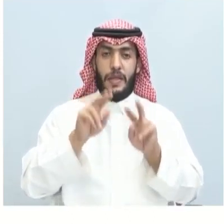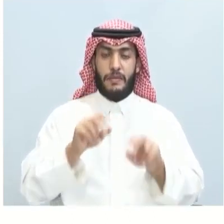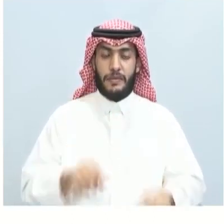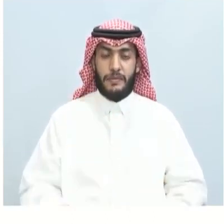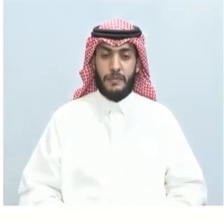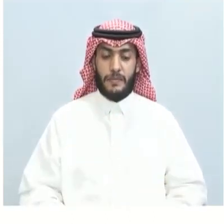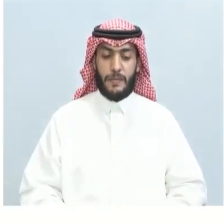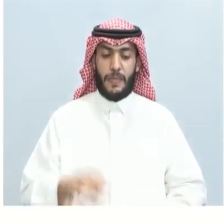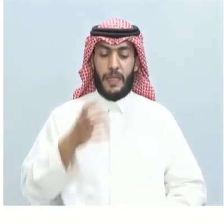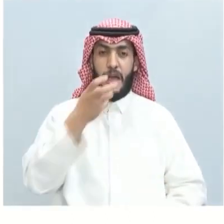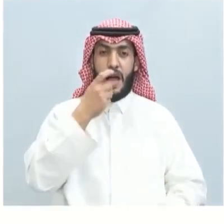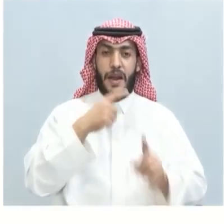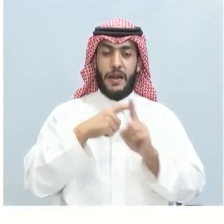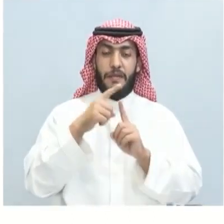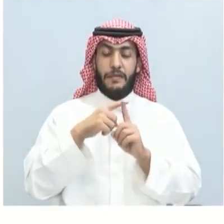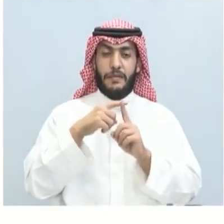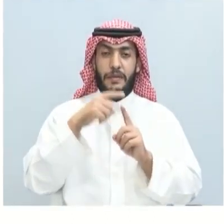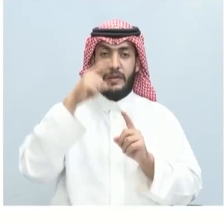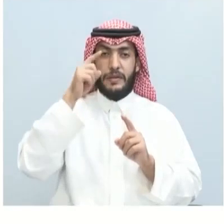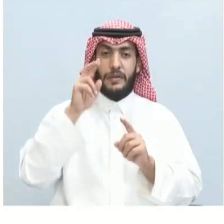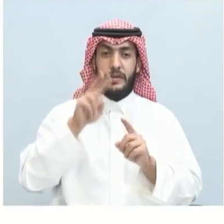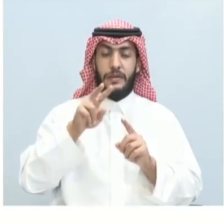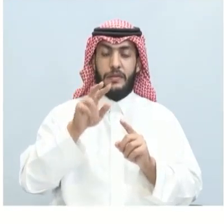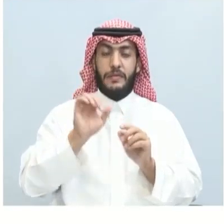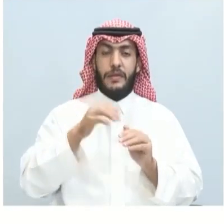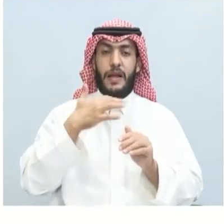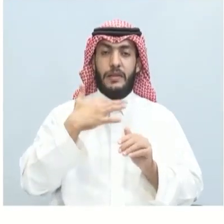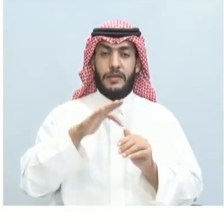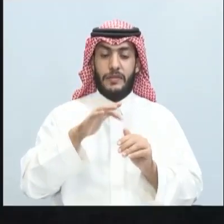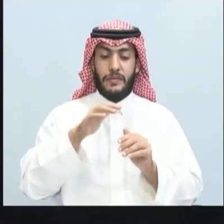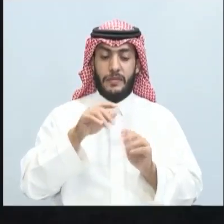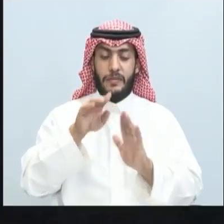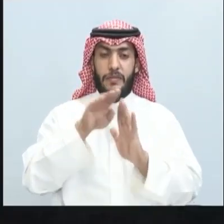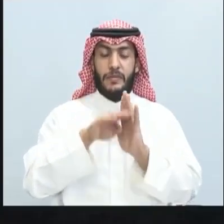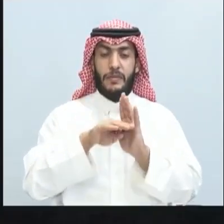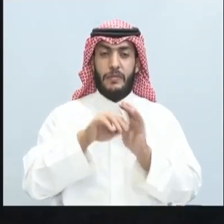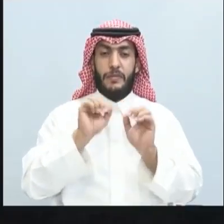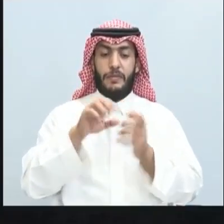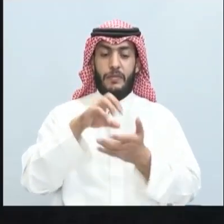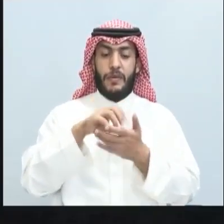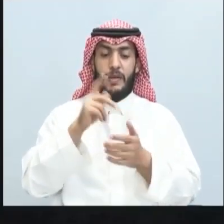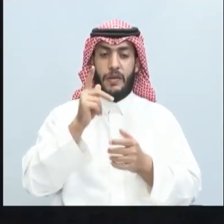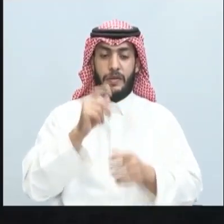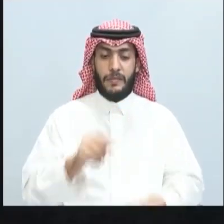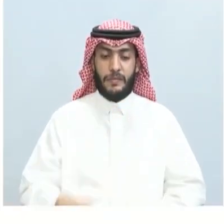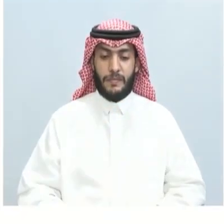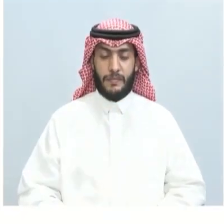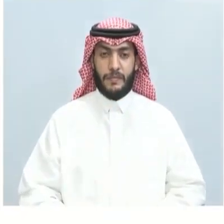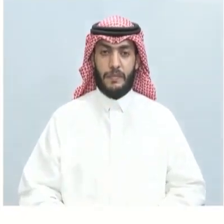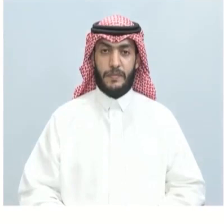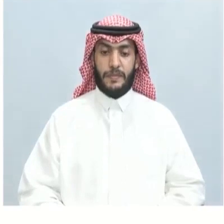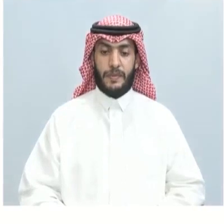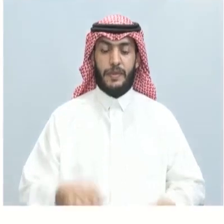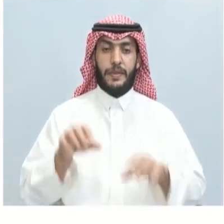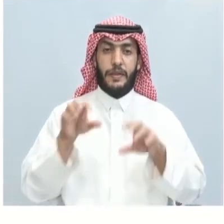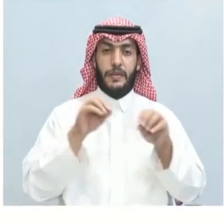ثابته بالنسبه لدرجه الحراره اذا غيرتها هنا ثر ثابت الاتزان وموضع الاتزان